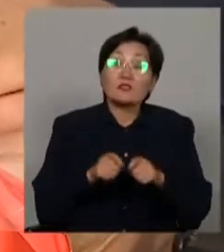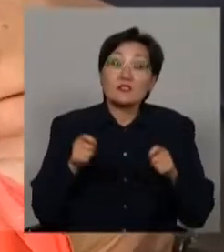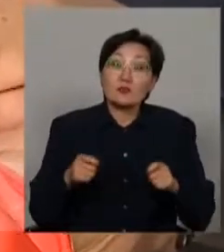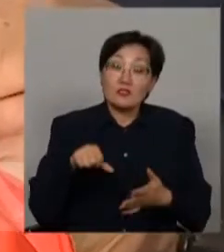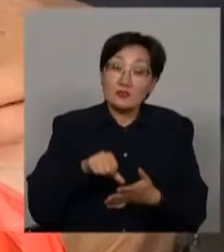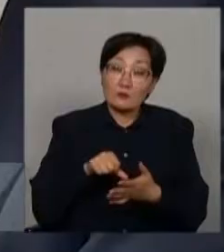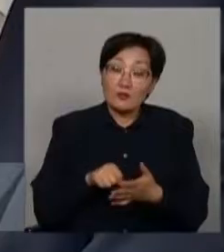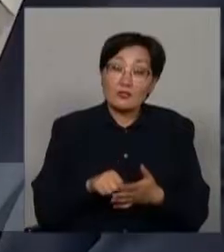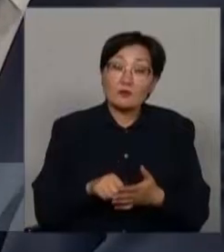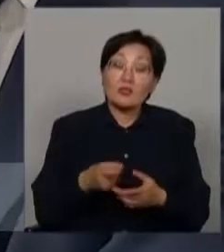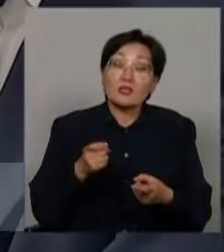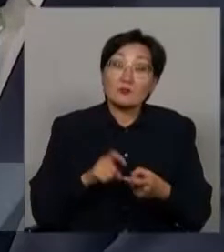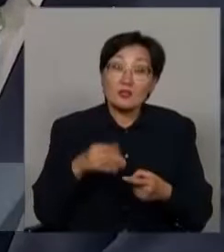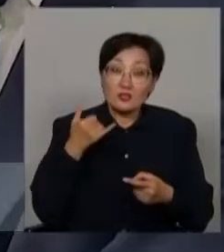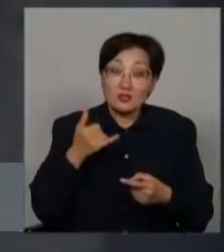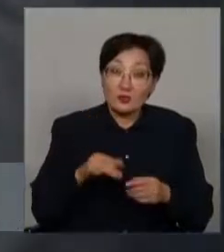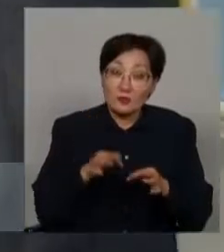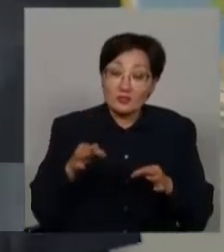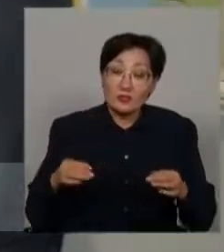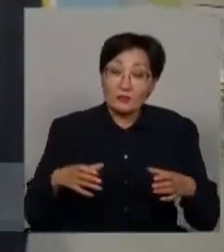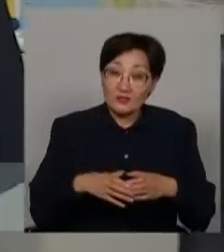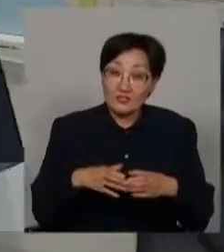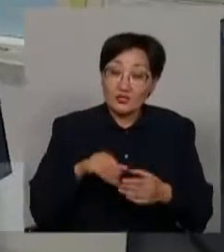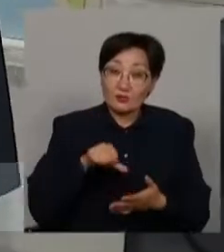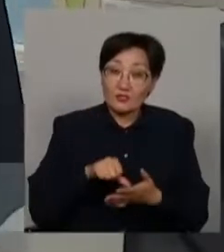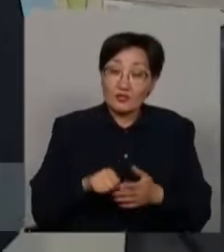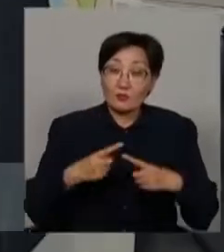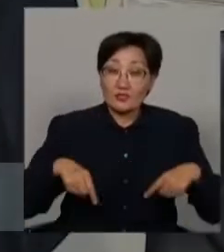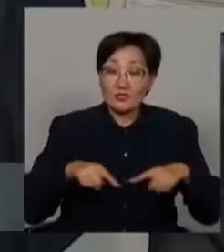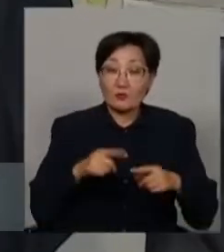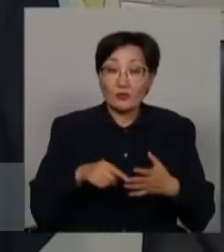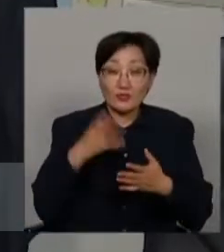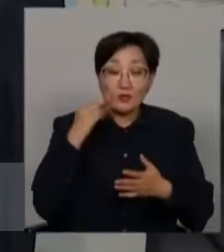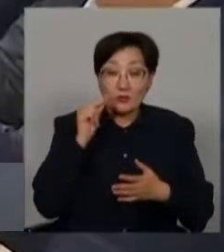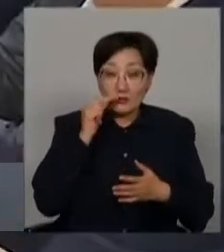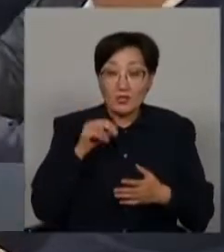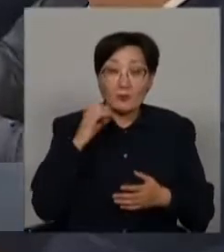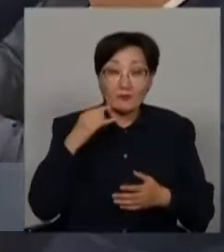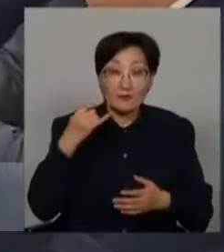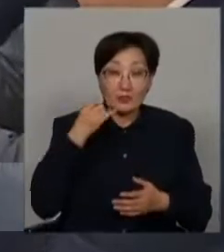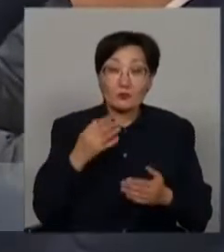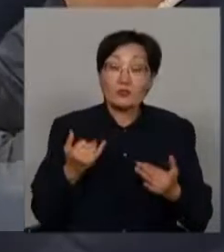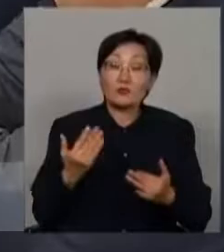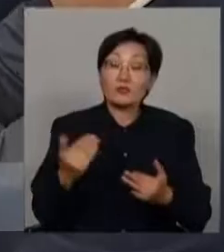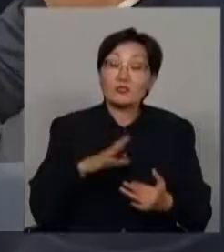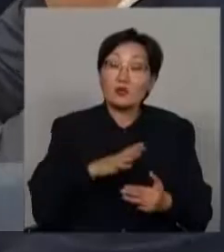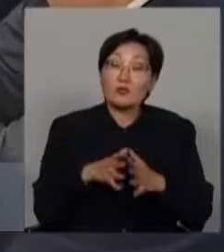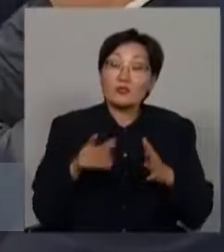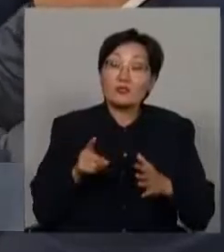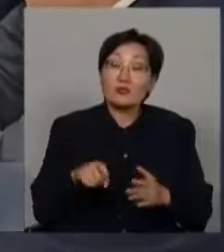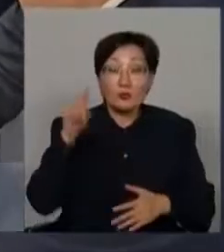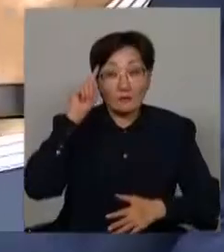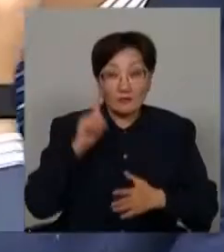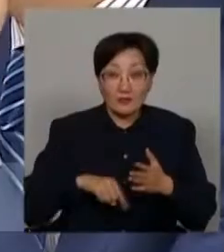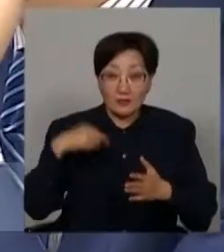кандидат связался с региональными штабами. На связь вышли представители штабов из Алматы, Шымкента и Павлодара. На сегодня у него более 100 доверенных